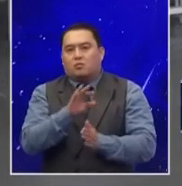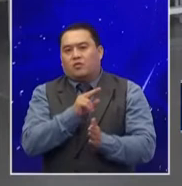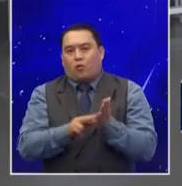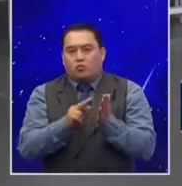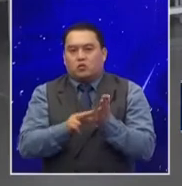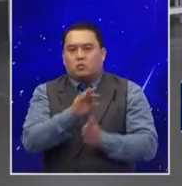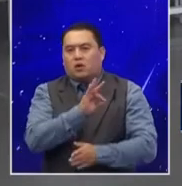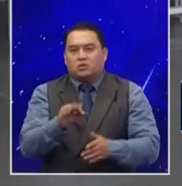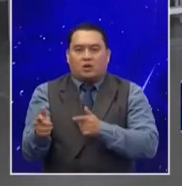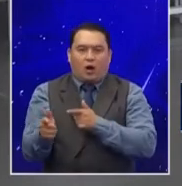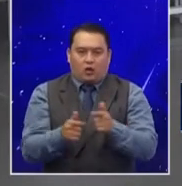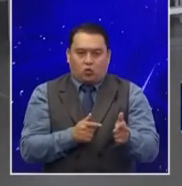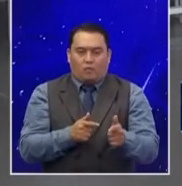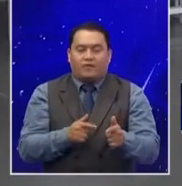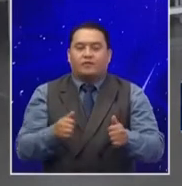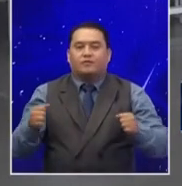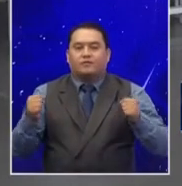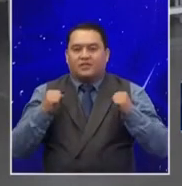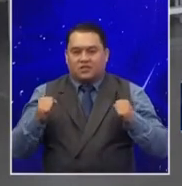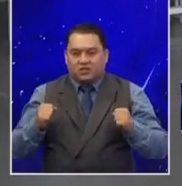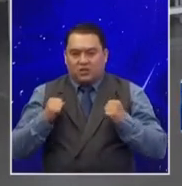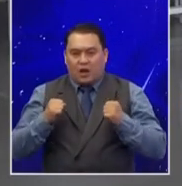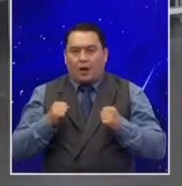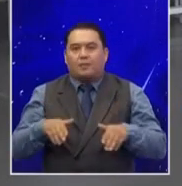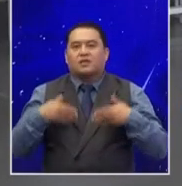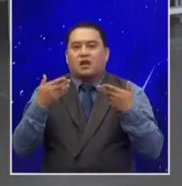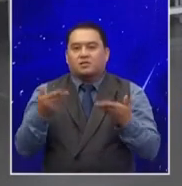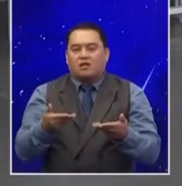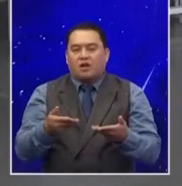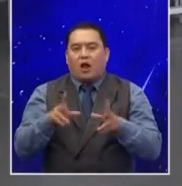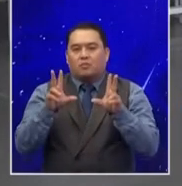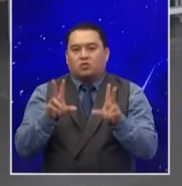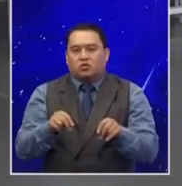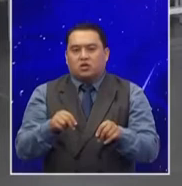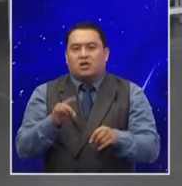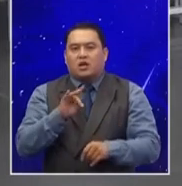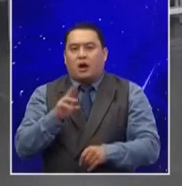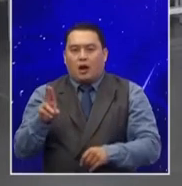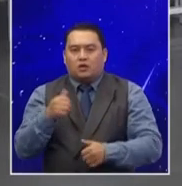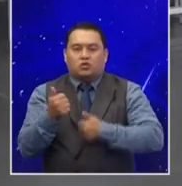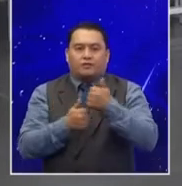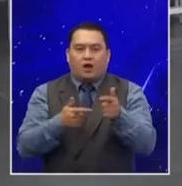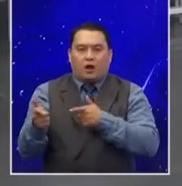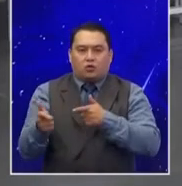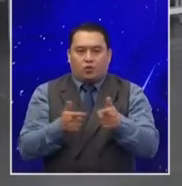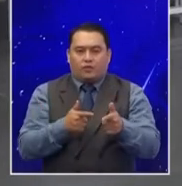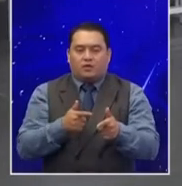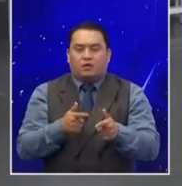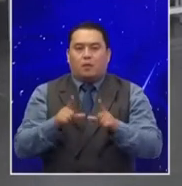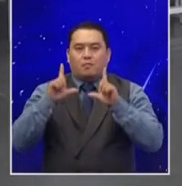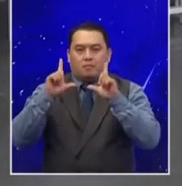80% подготовлен физически. Ну, сейчас предстоящий обещает чемпионат Республики Казахстан. Готовимся